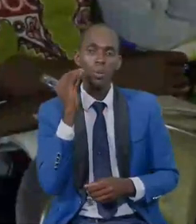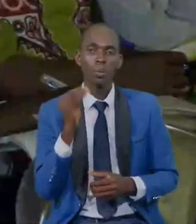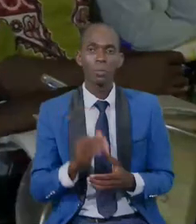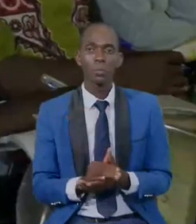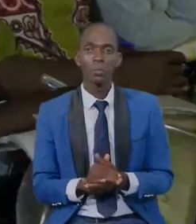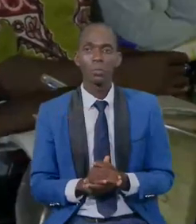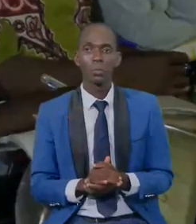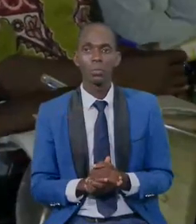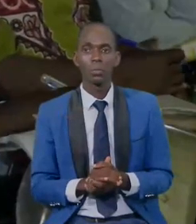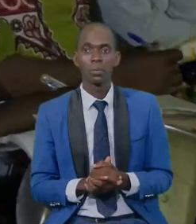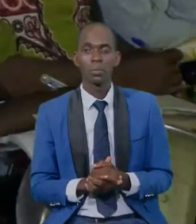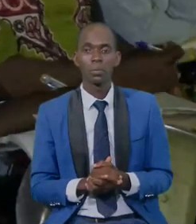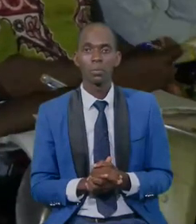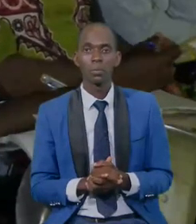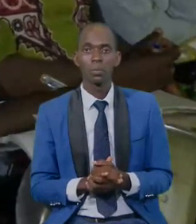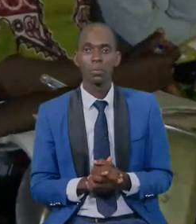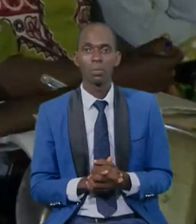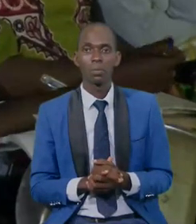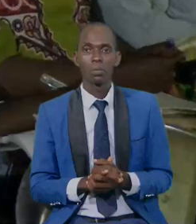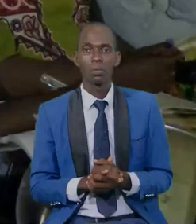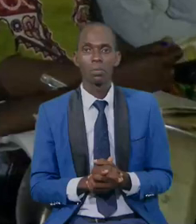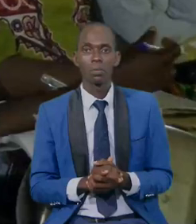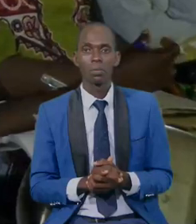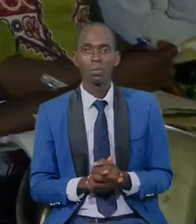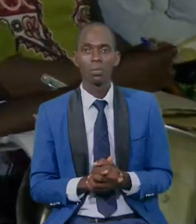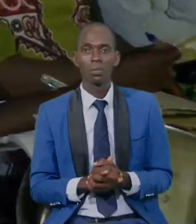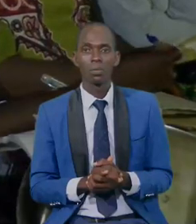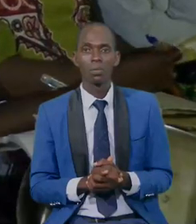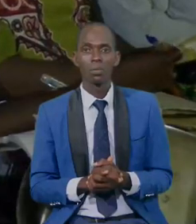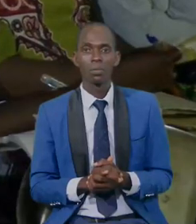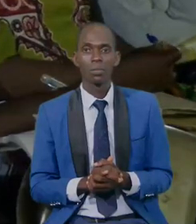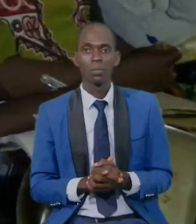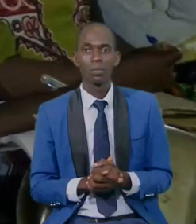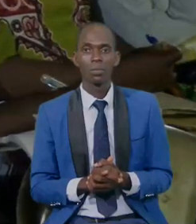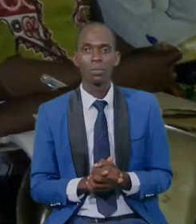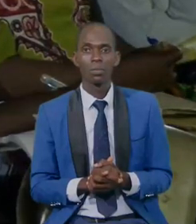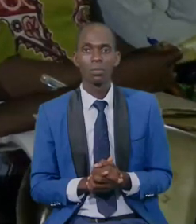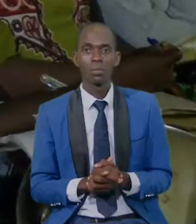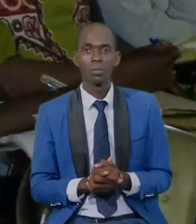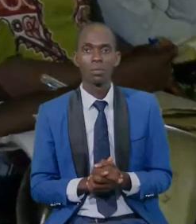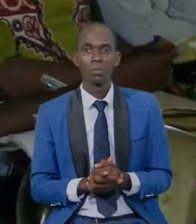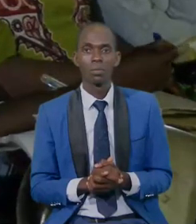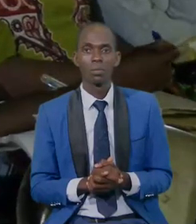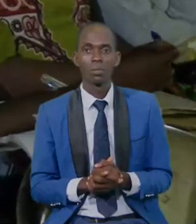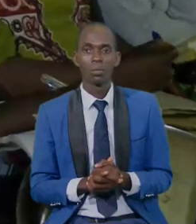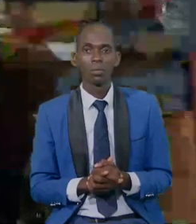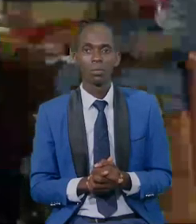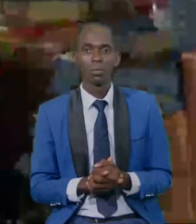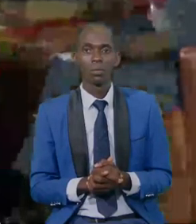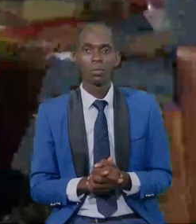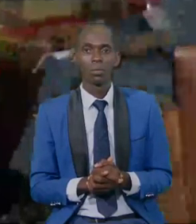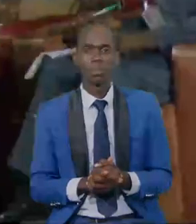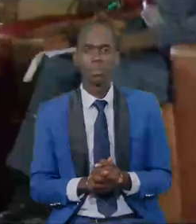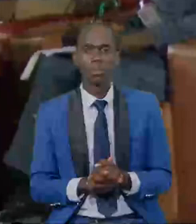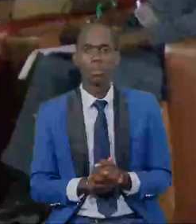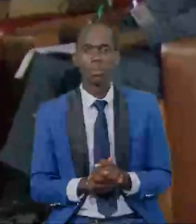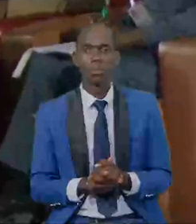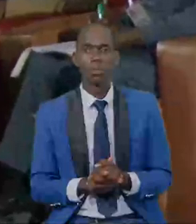qui se battaient, qui se déchiraient, dès que le Christ est venu, est entré dans leur cœur, il y aura la paix, il y